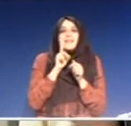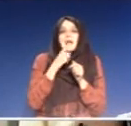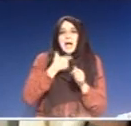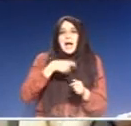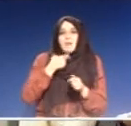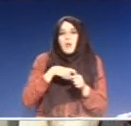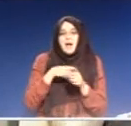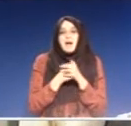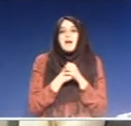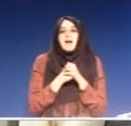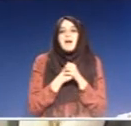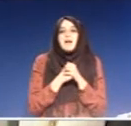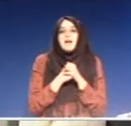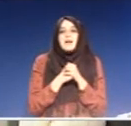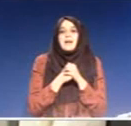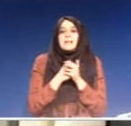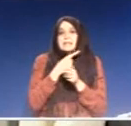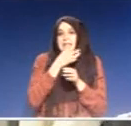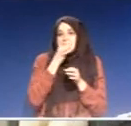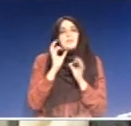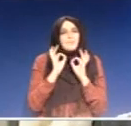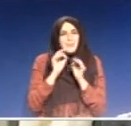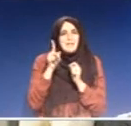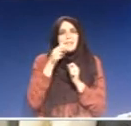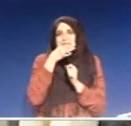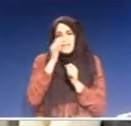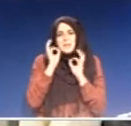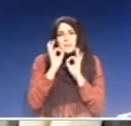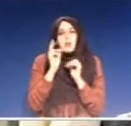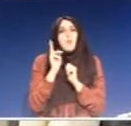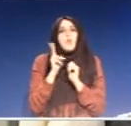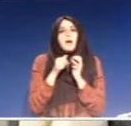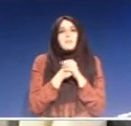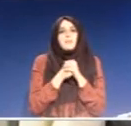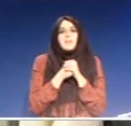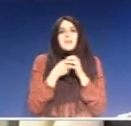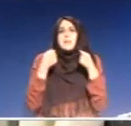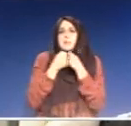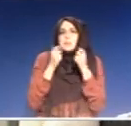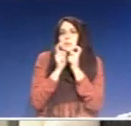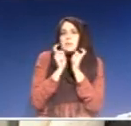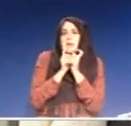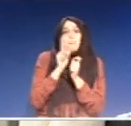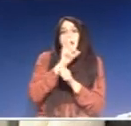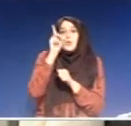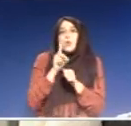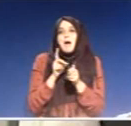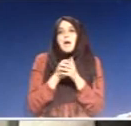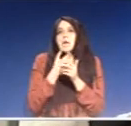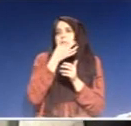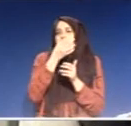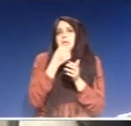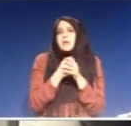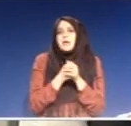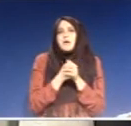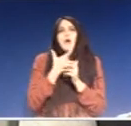الاستاذه اؤكد على كل ما قالته. لماذا؟ لانه الخصوم ما عندهمش الحق مباشره يقول